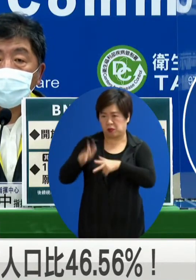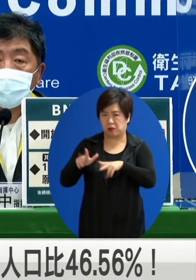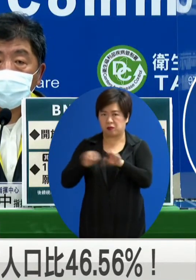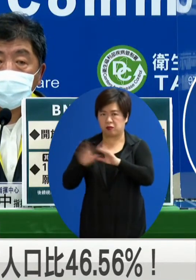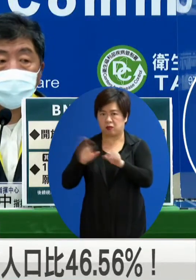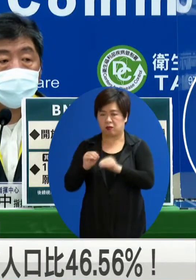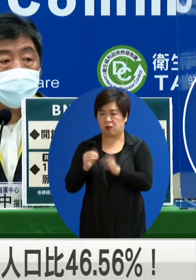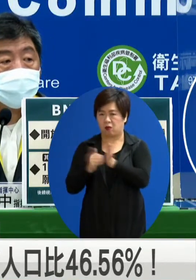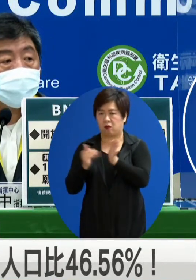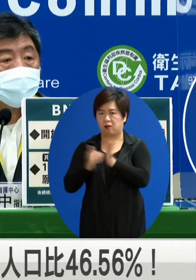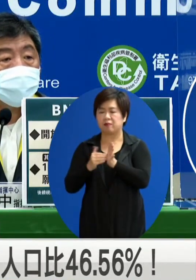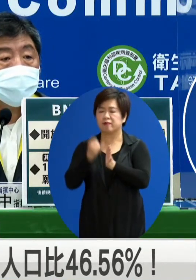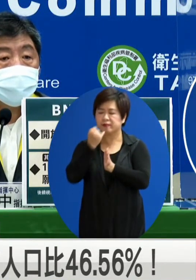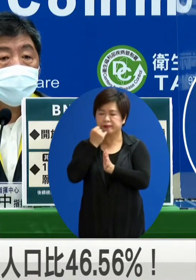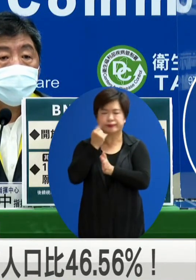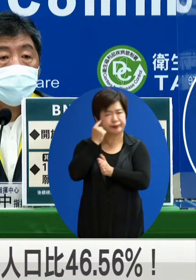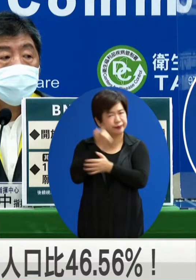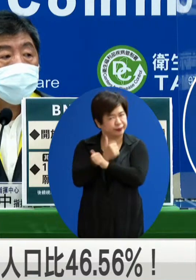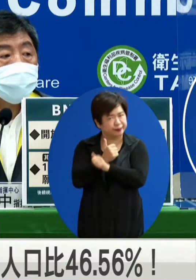那我们再来做决定。